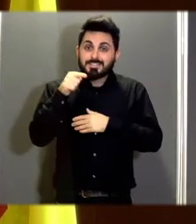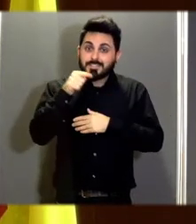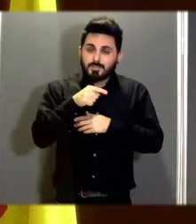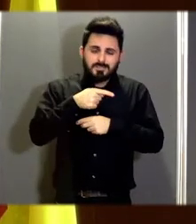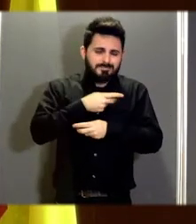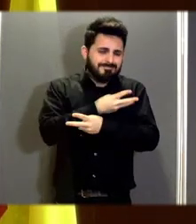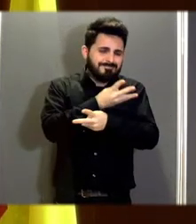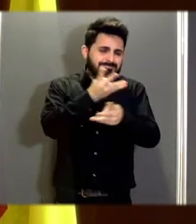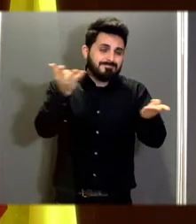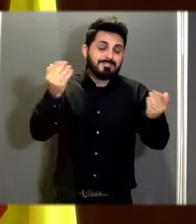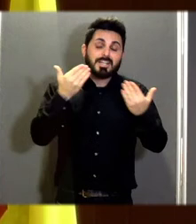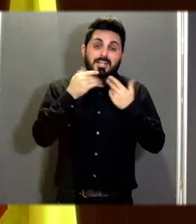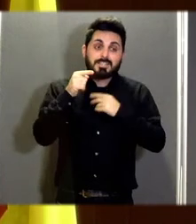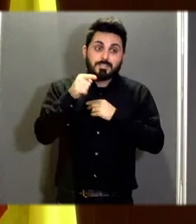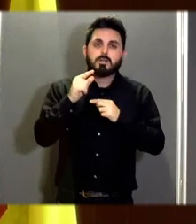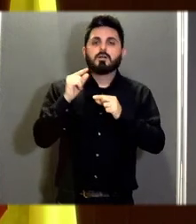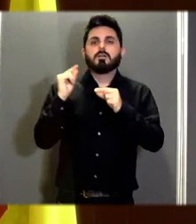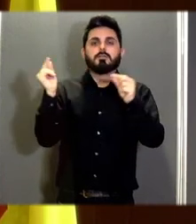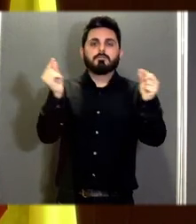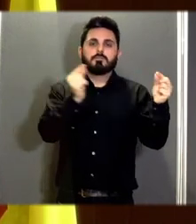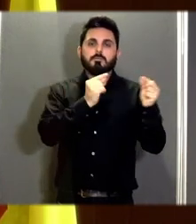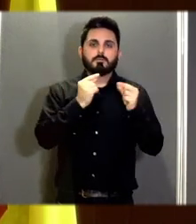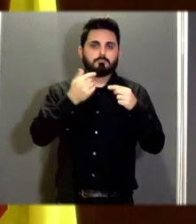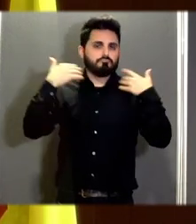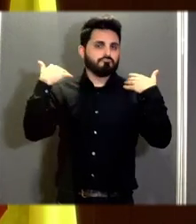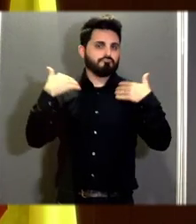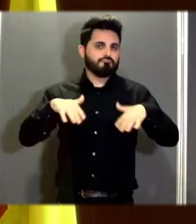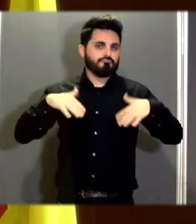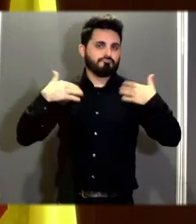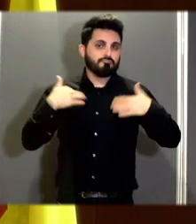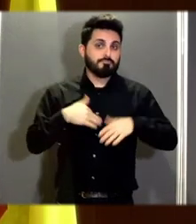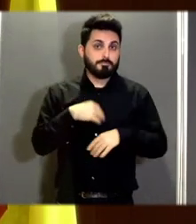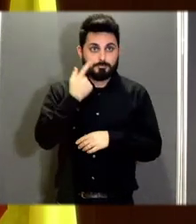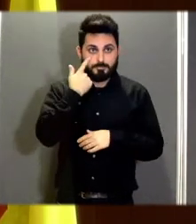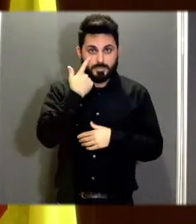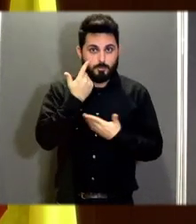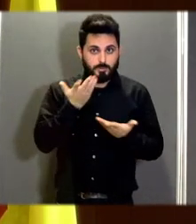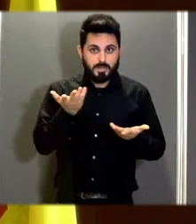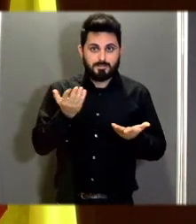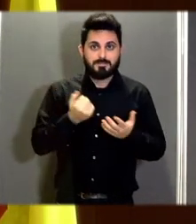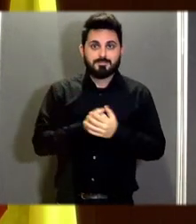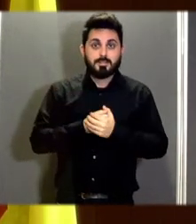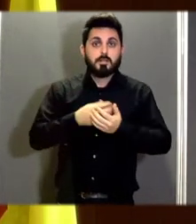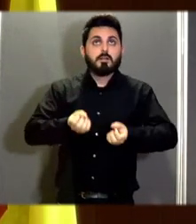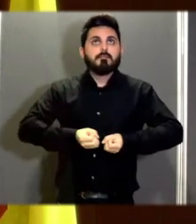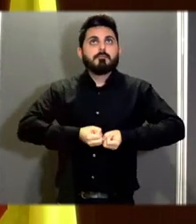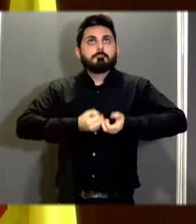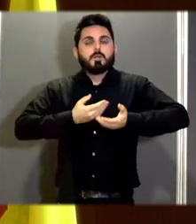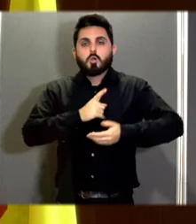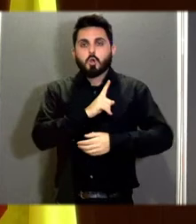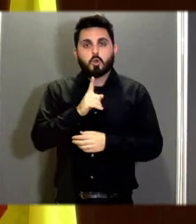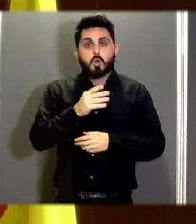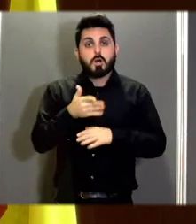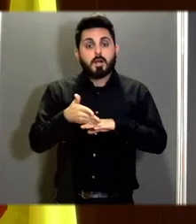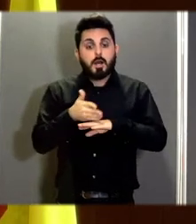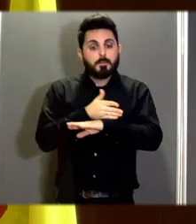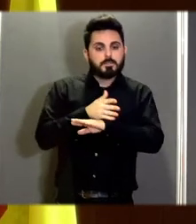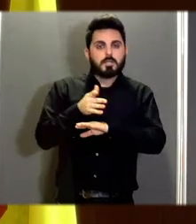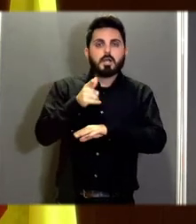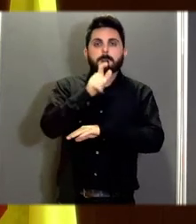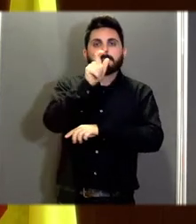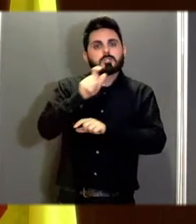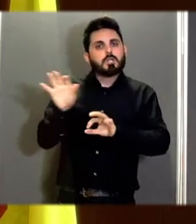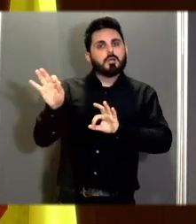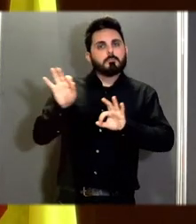intens i s'ha notat molt que no improvisàveu. La gent que venia ha vingut aportant